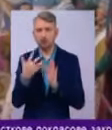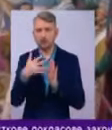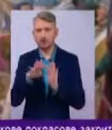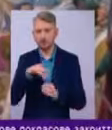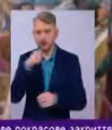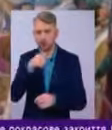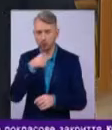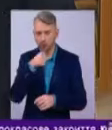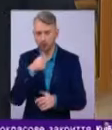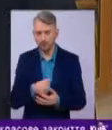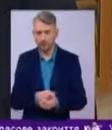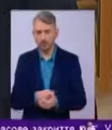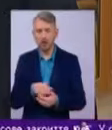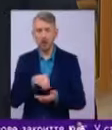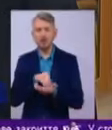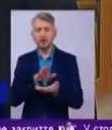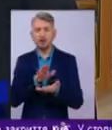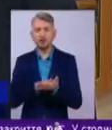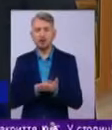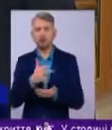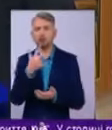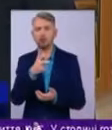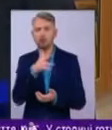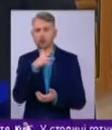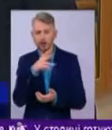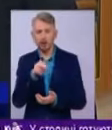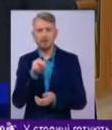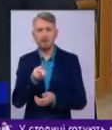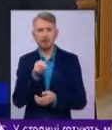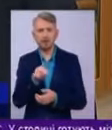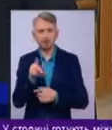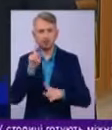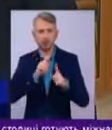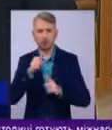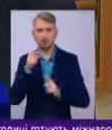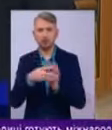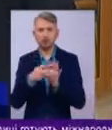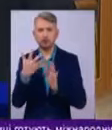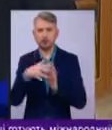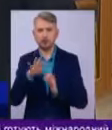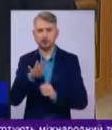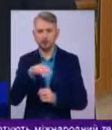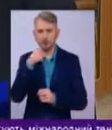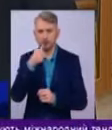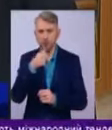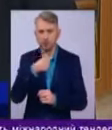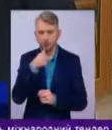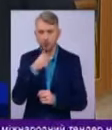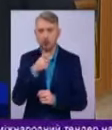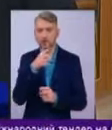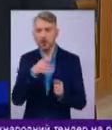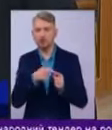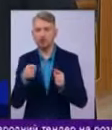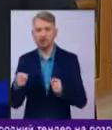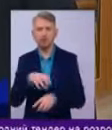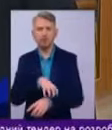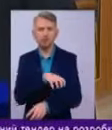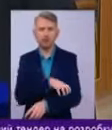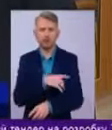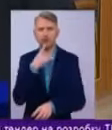1654 року. Відзначалося 300-ліття Переяславської ради 1954-го за часів